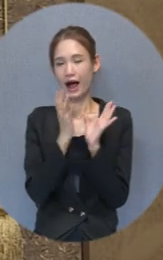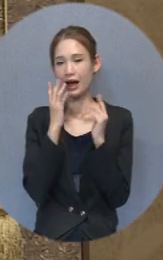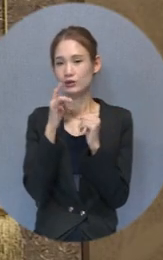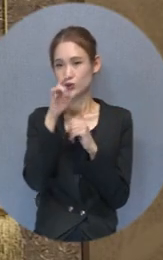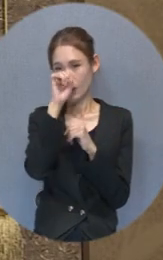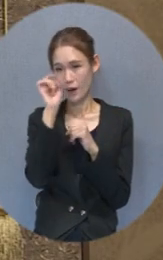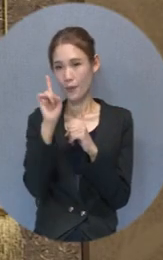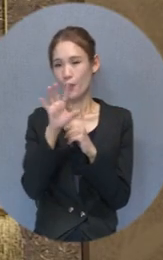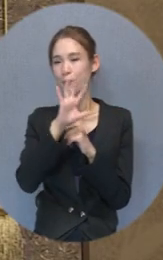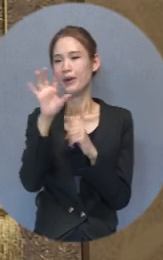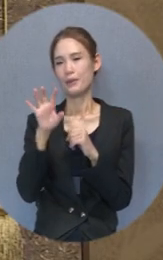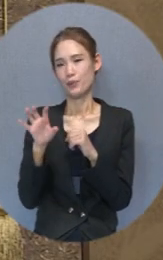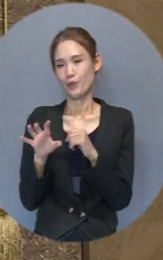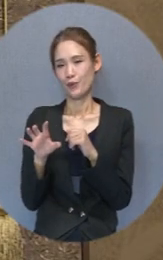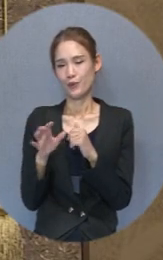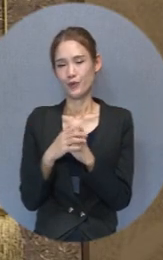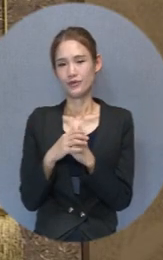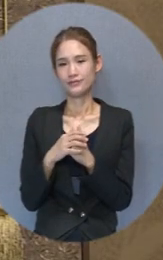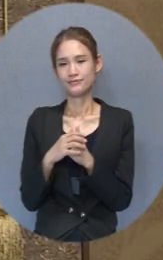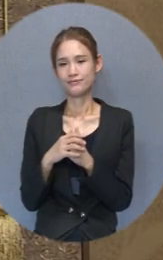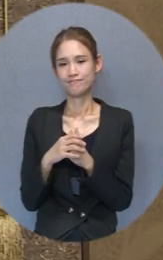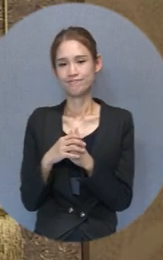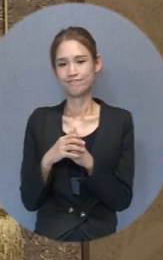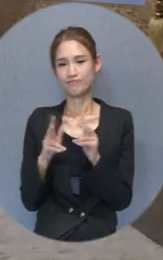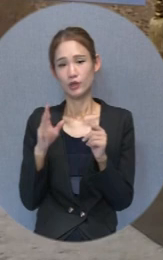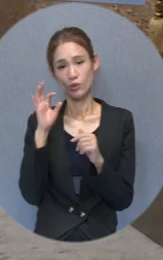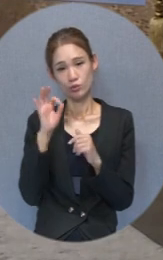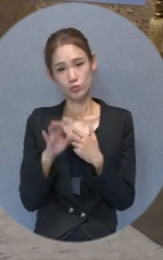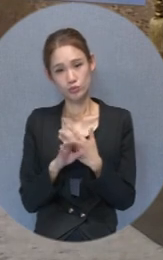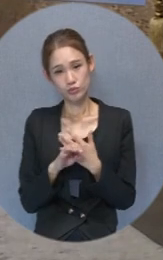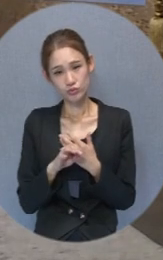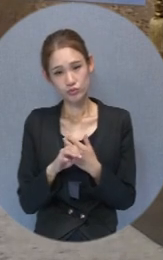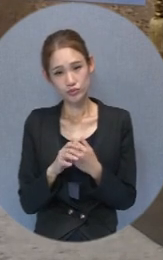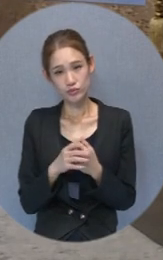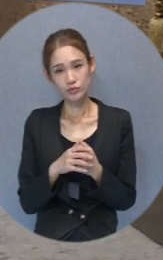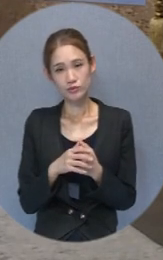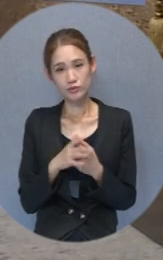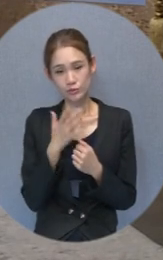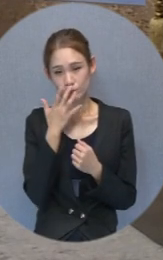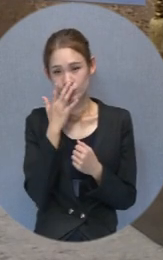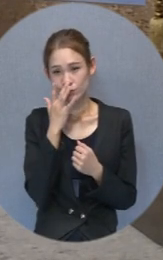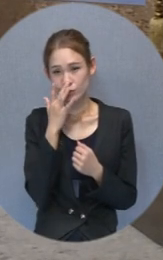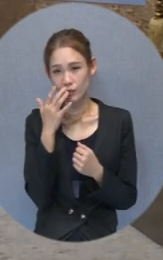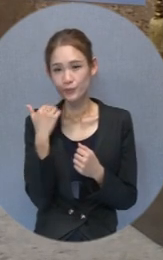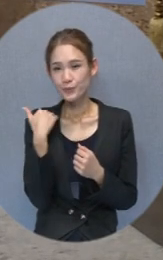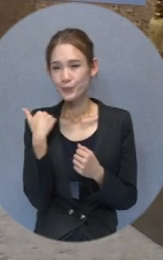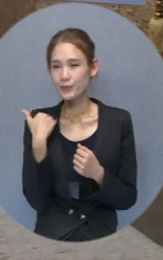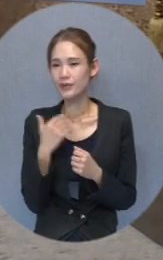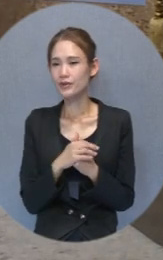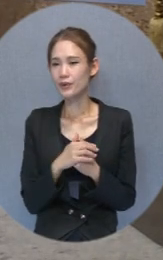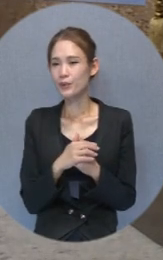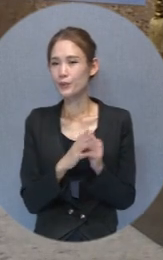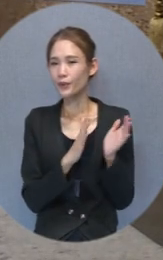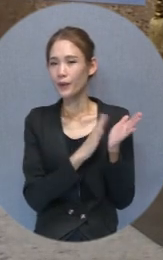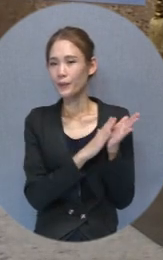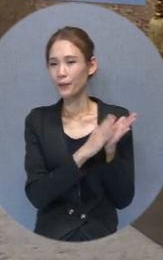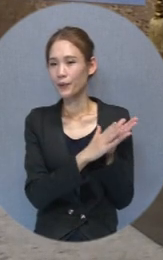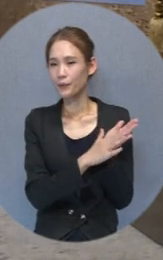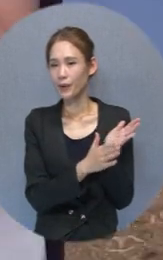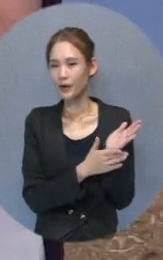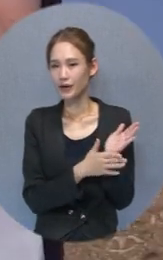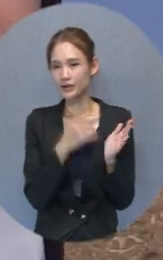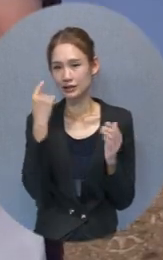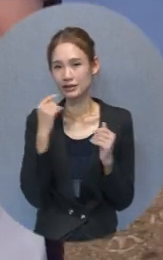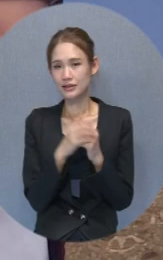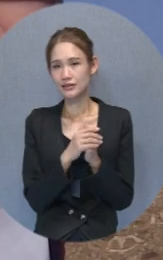느낌을 좋아해요. 이게 그 지금 봤을 때는 네, 잘 모르시겠죠. 네, 단면적으로 보이는데 뭐가 만져지나 네, 봐요. 네, 만져져요.